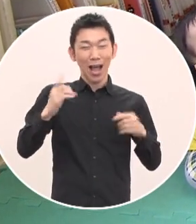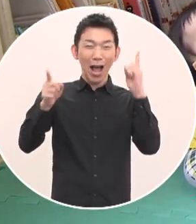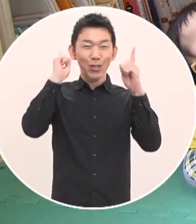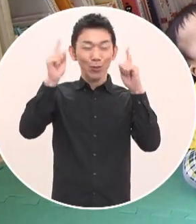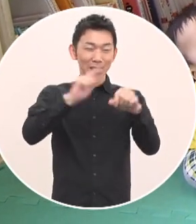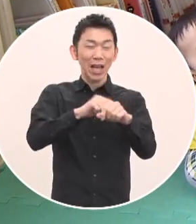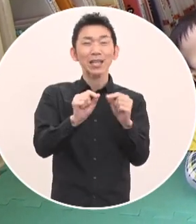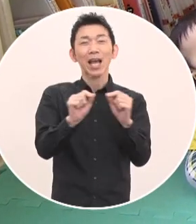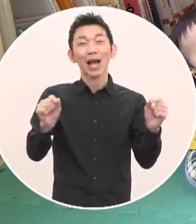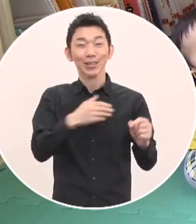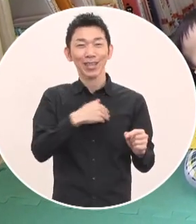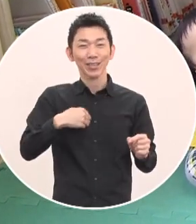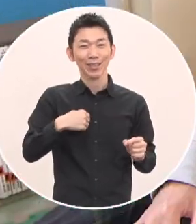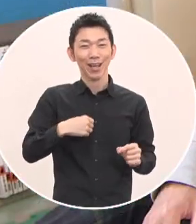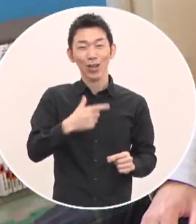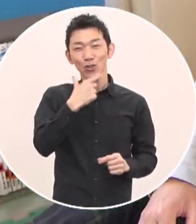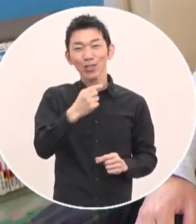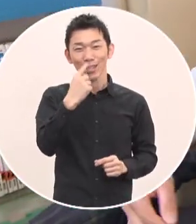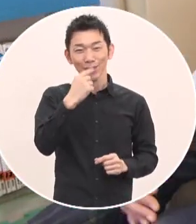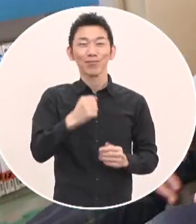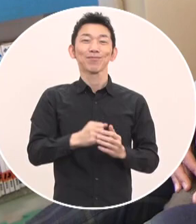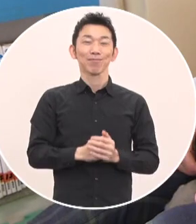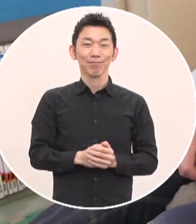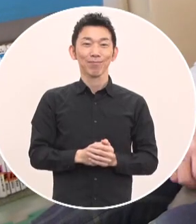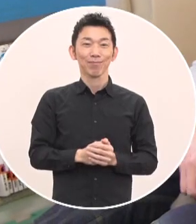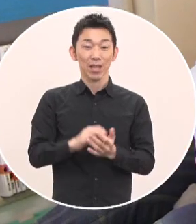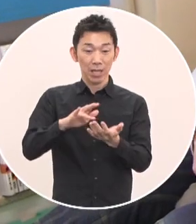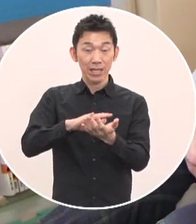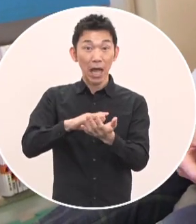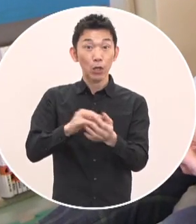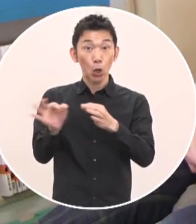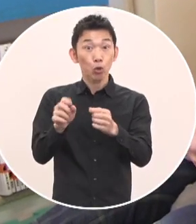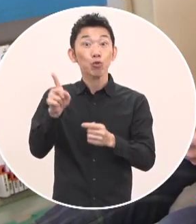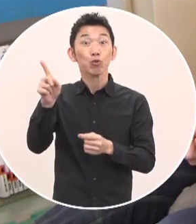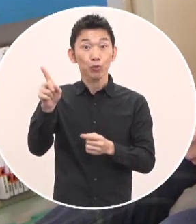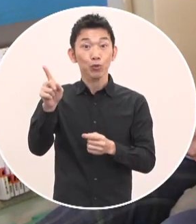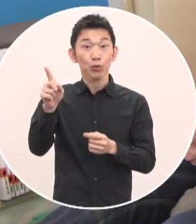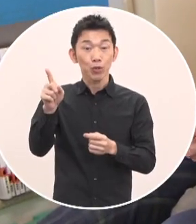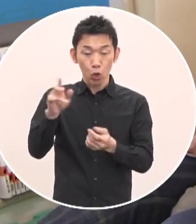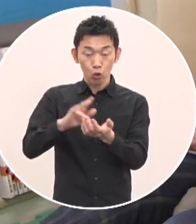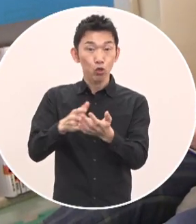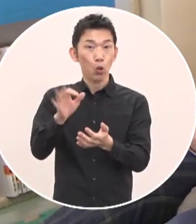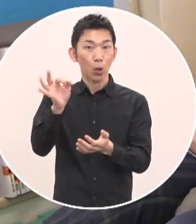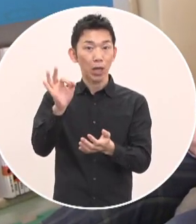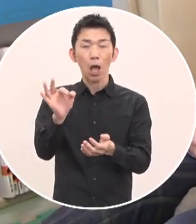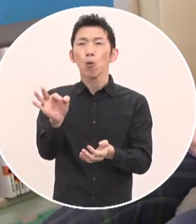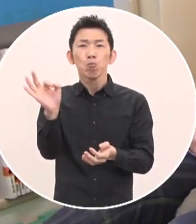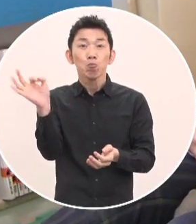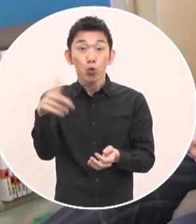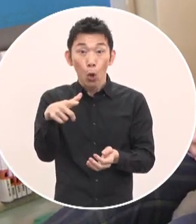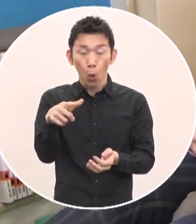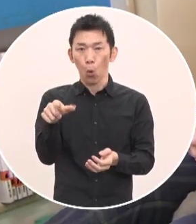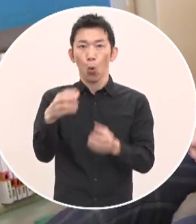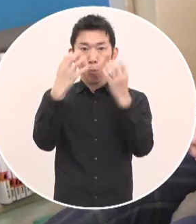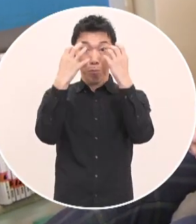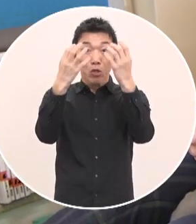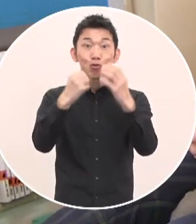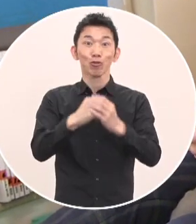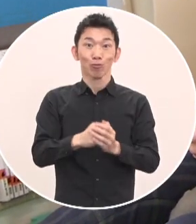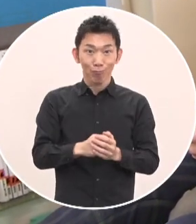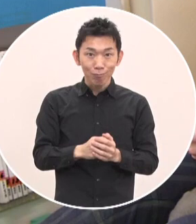すごく好きです薬局に行ってあの薬代を払うなくて良かったのがびっくりしたよ